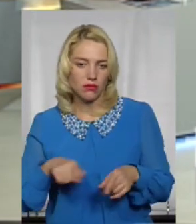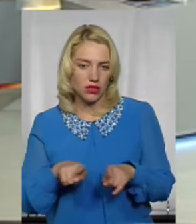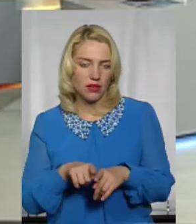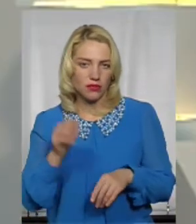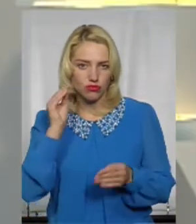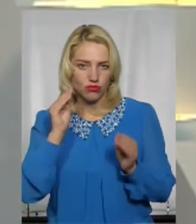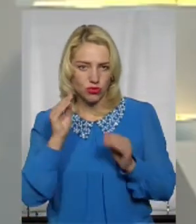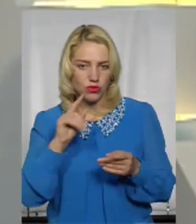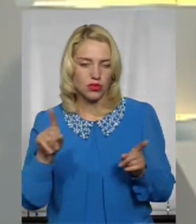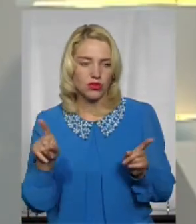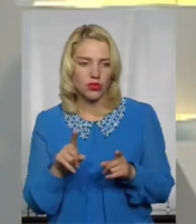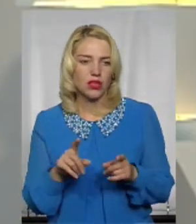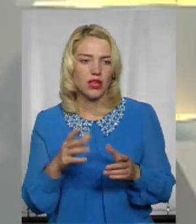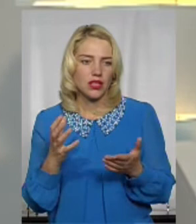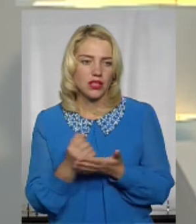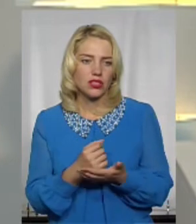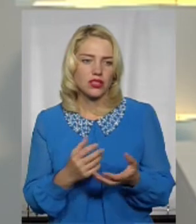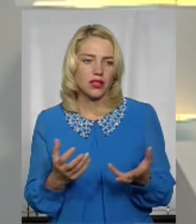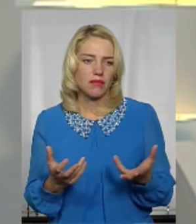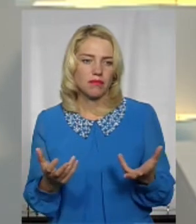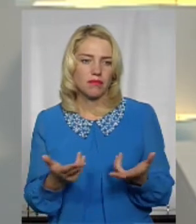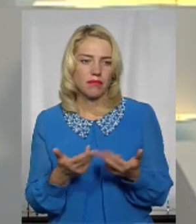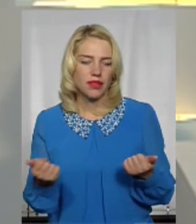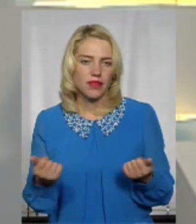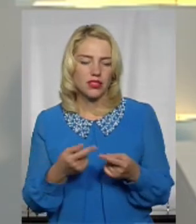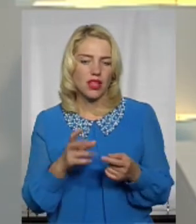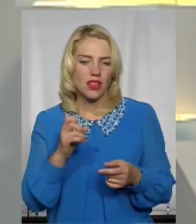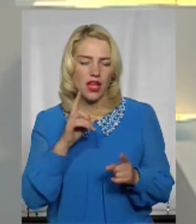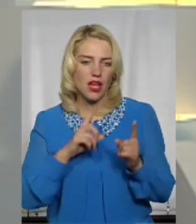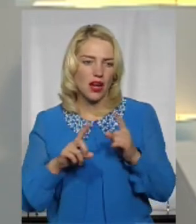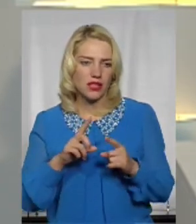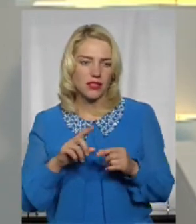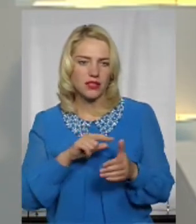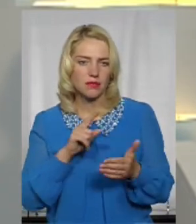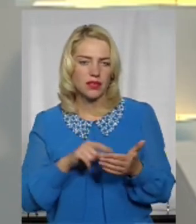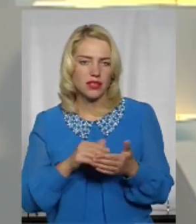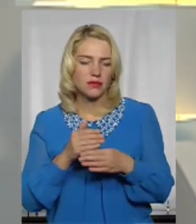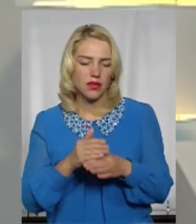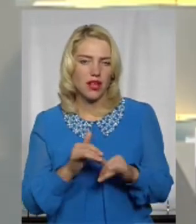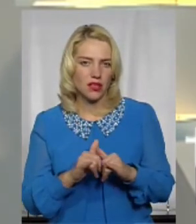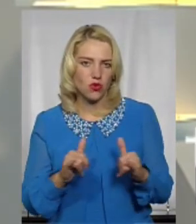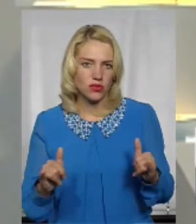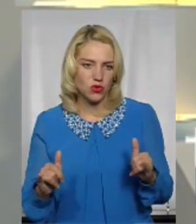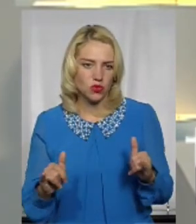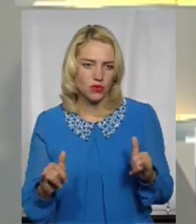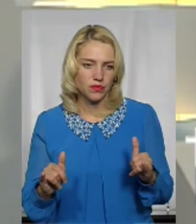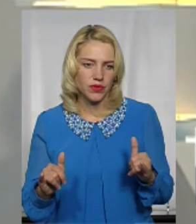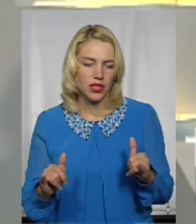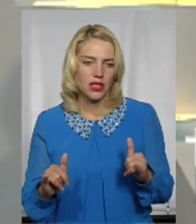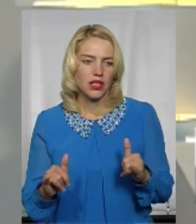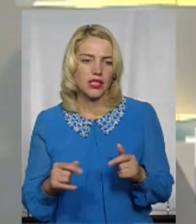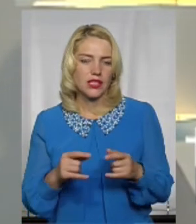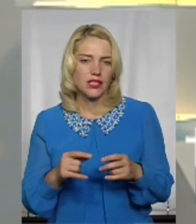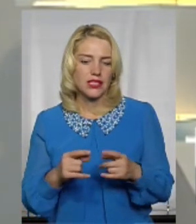думки і знайшли підтвердження це на координаційній раді з питань сприяння розвитку